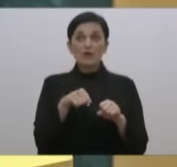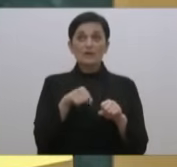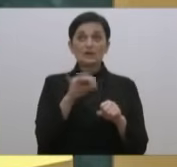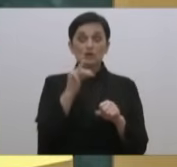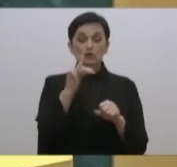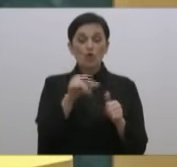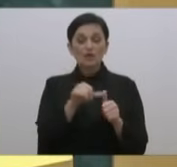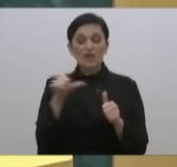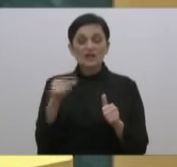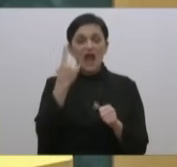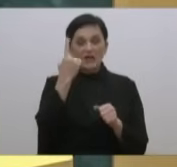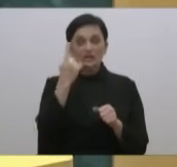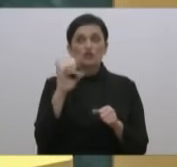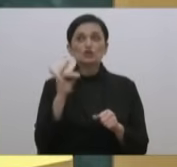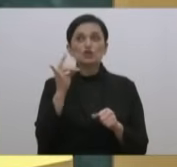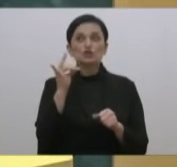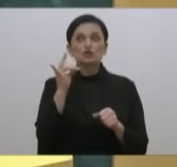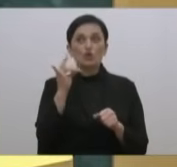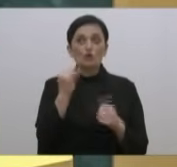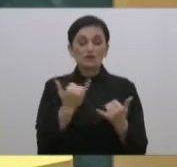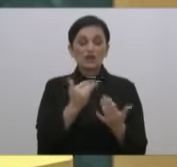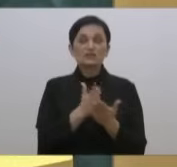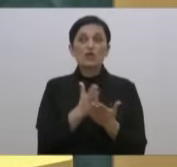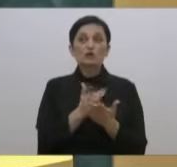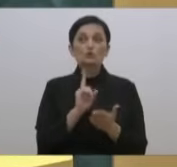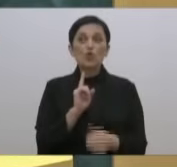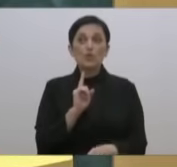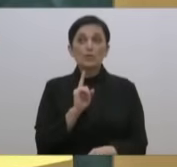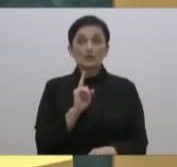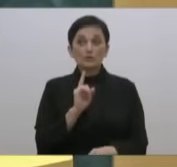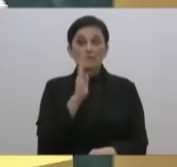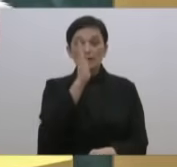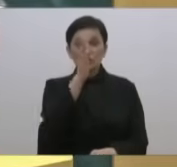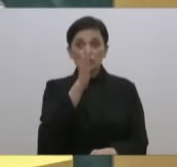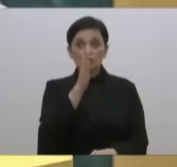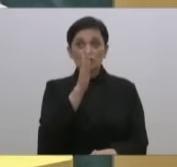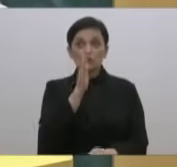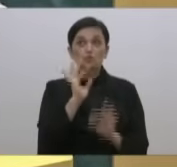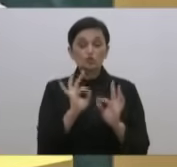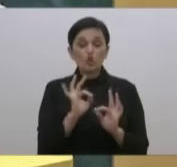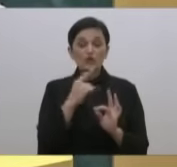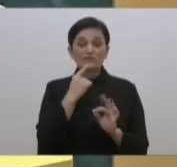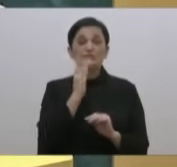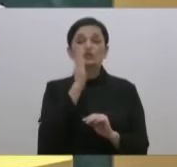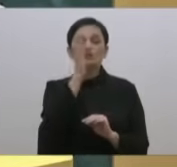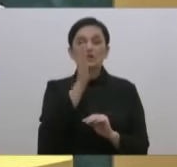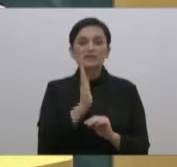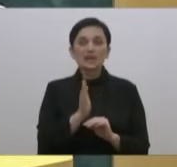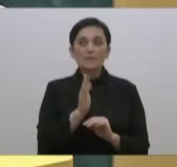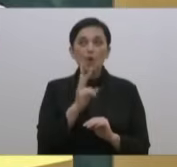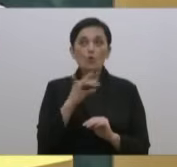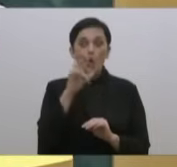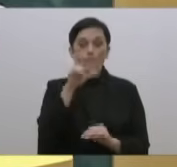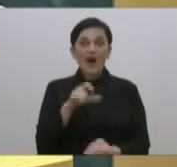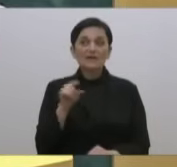istoriis garda erti istoriats shedga dges rom shedgeba კიდევ უფრო სწორად რომ ვთქვათ, რომ